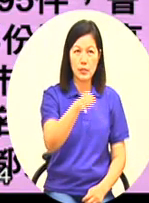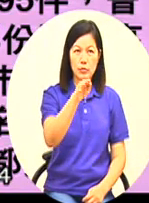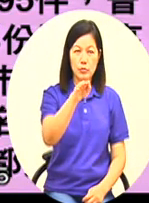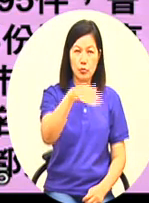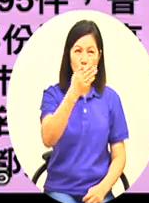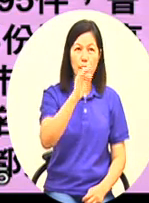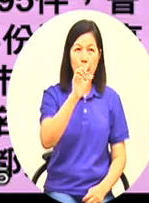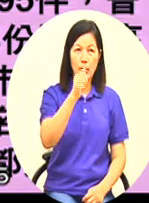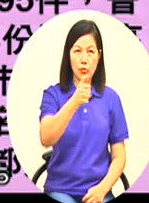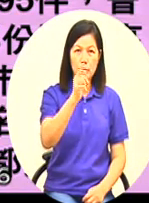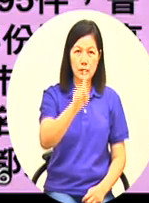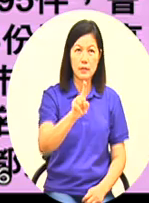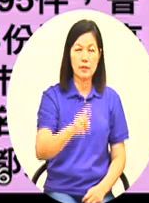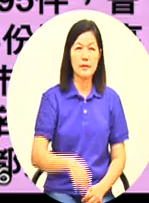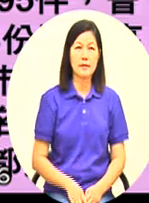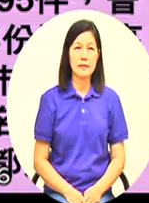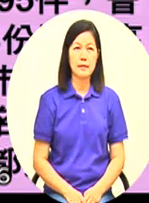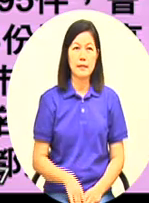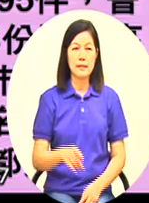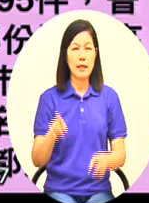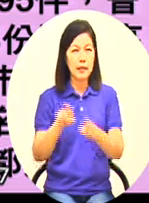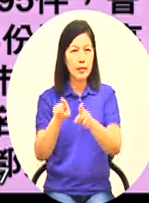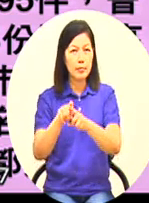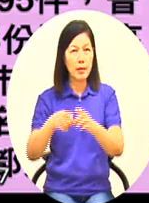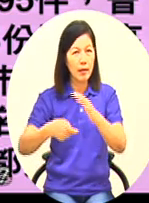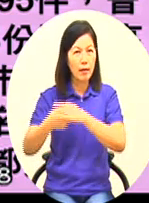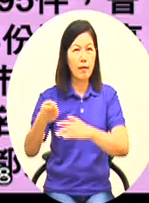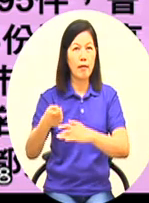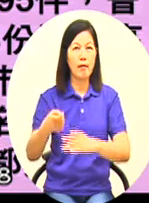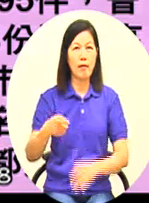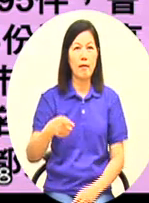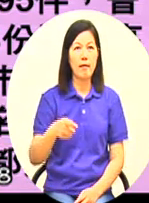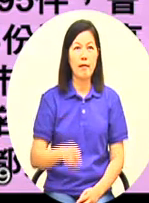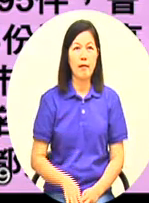39,951件，那其中普通窃盗案是